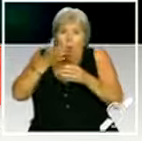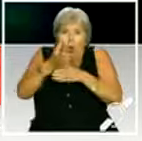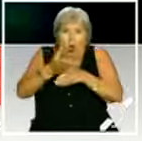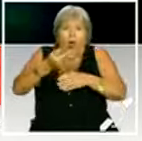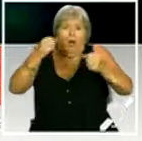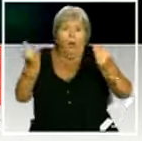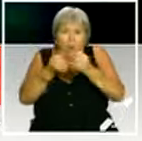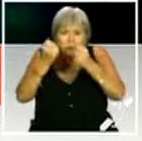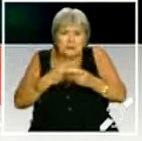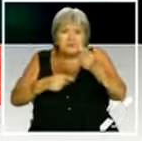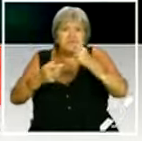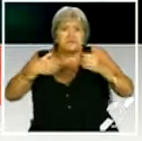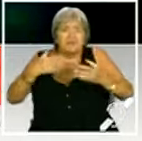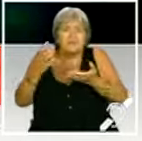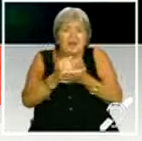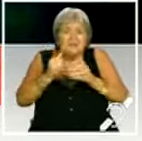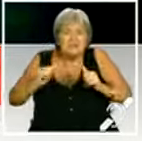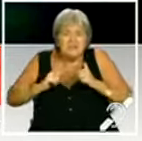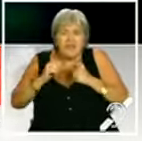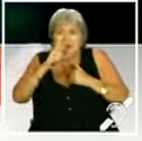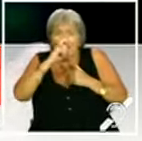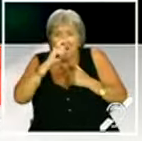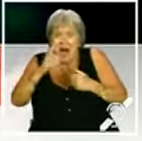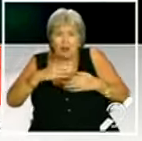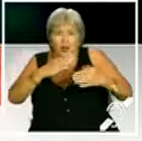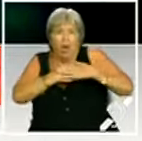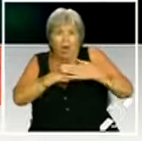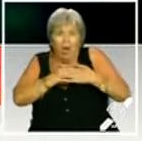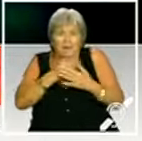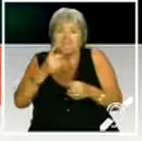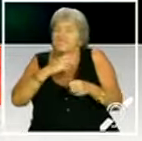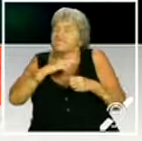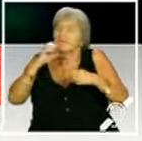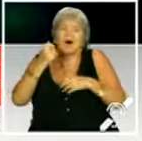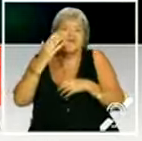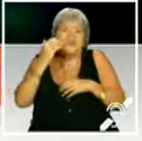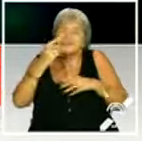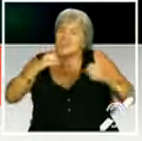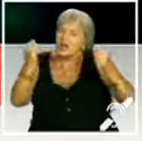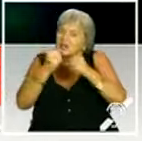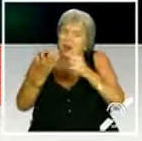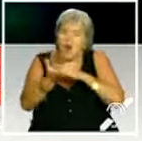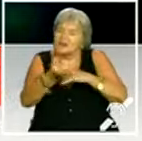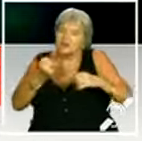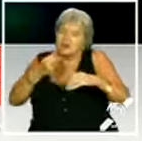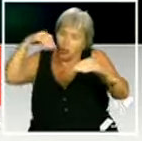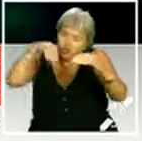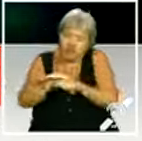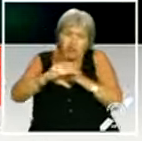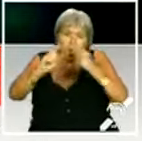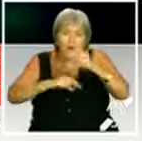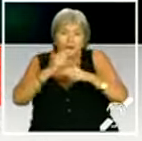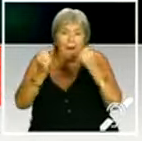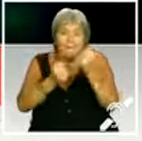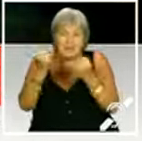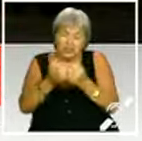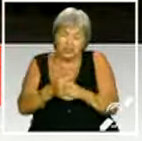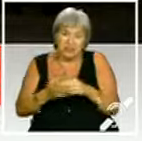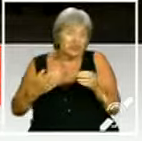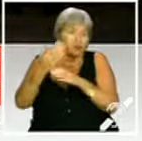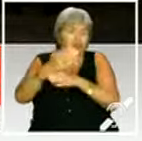masaj toracic băiatului, care nu mai avea puls, iar pe fetiță cu greu au scos-o de sub roțile autoturismului și au fost transportate în stare gravă